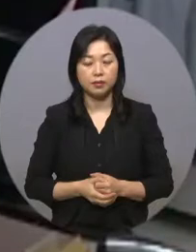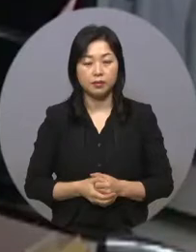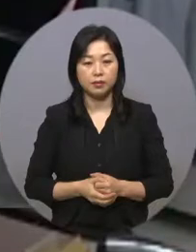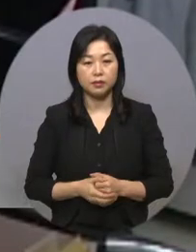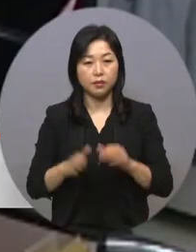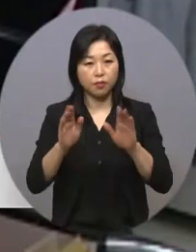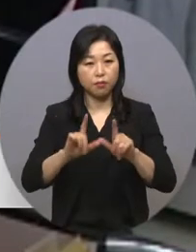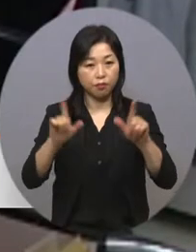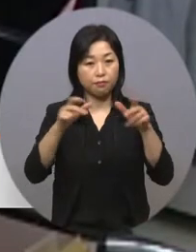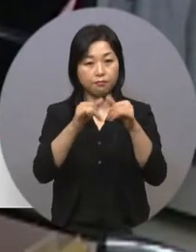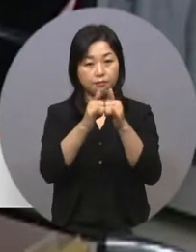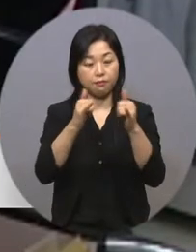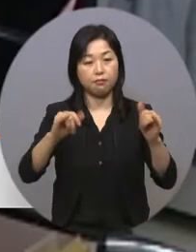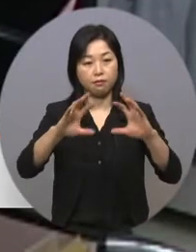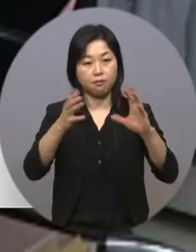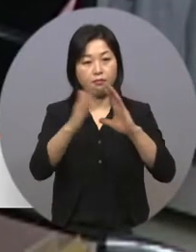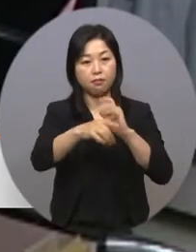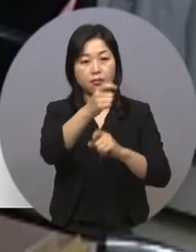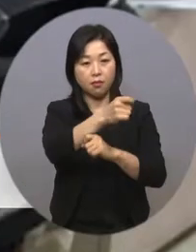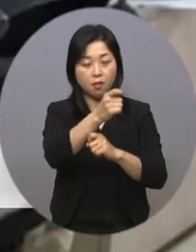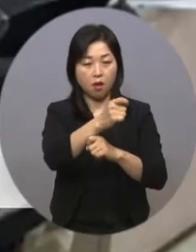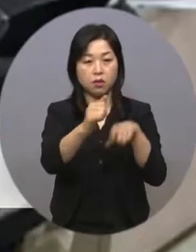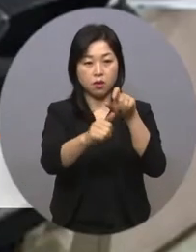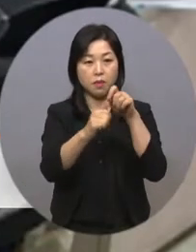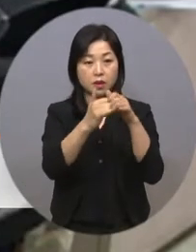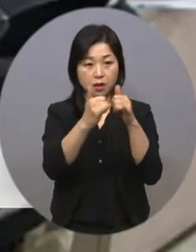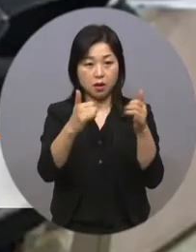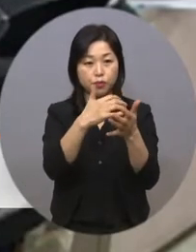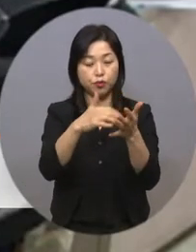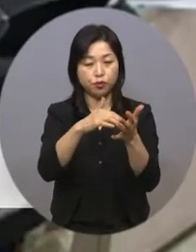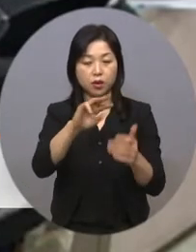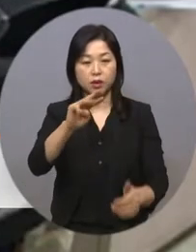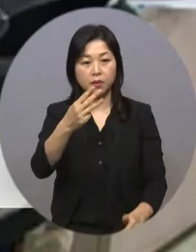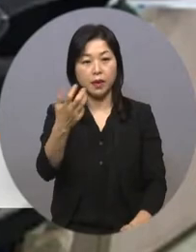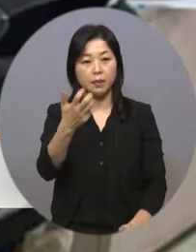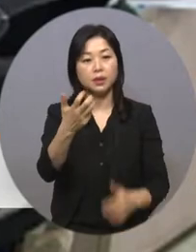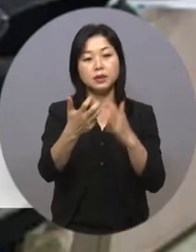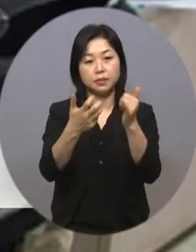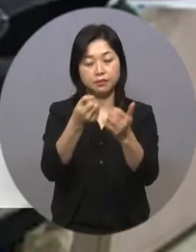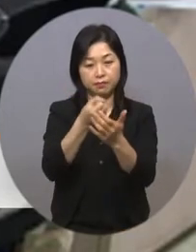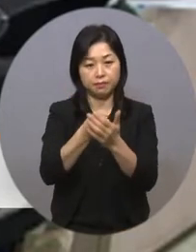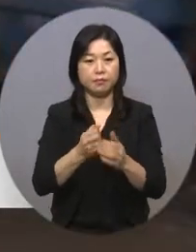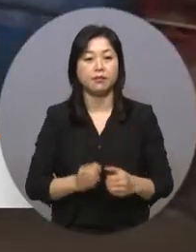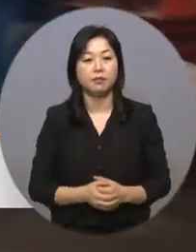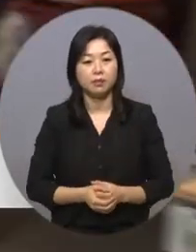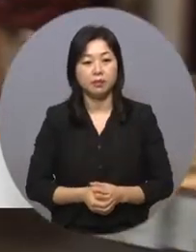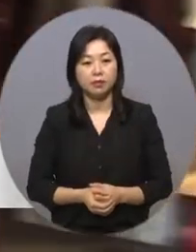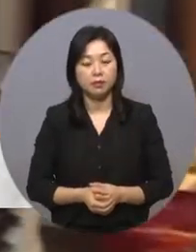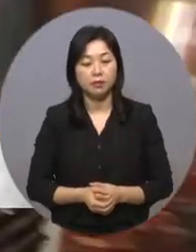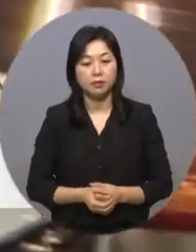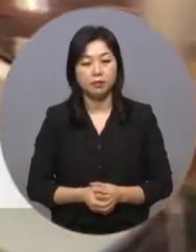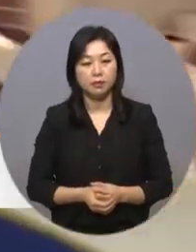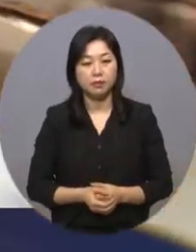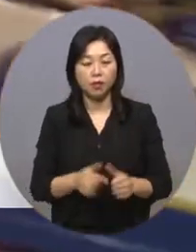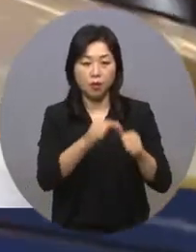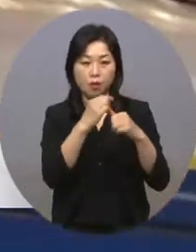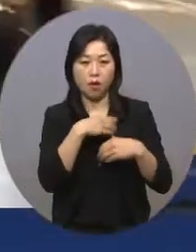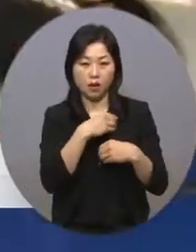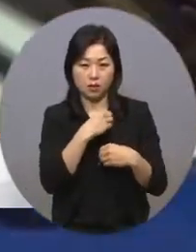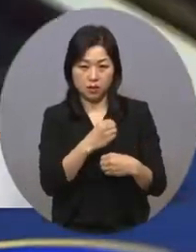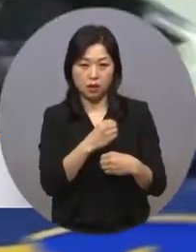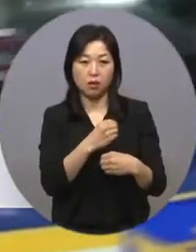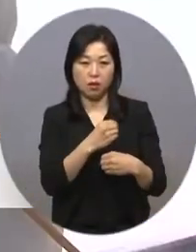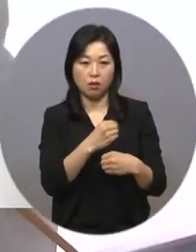올해 장애인 국가공무원 선발인원 히 380명으로 확정됐습니다 또한 고용 안전망 강화 와